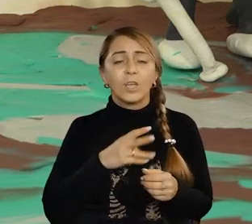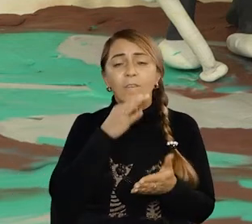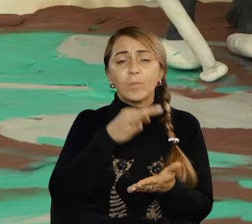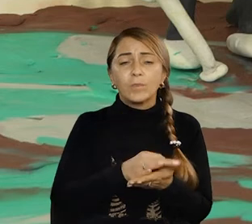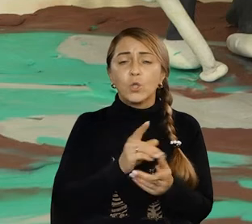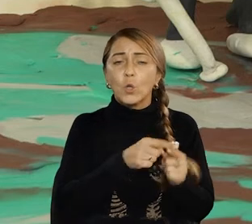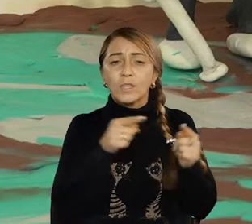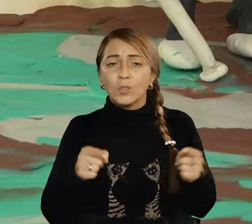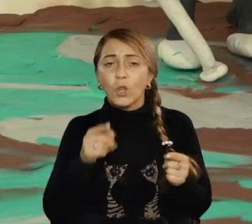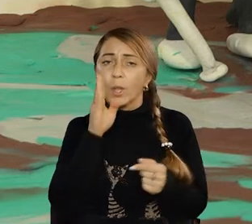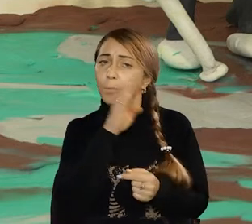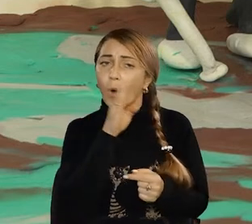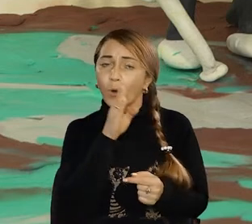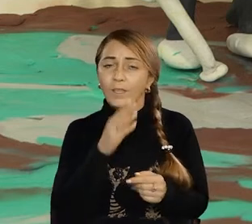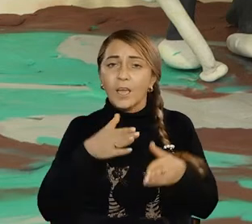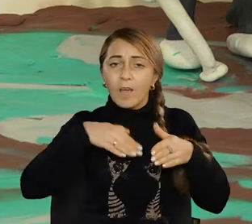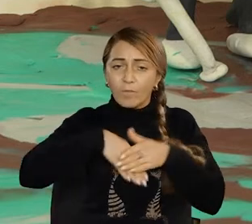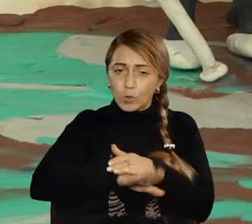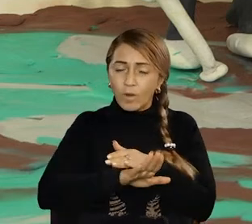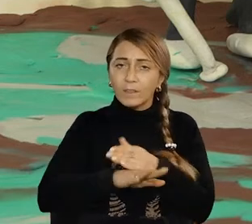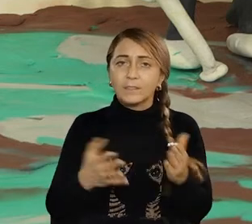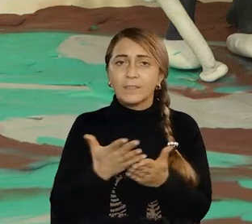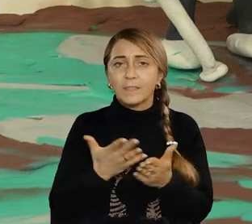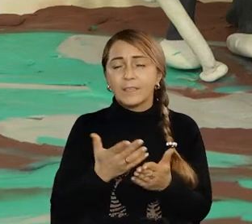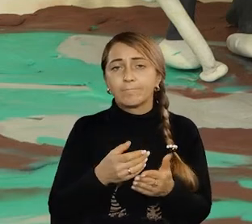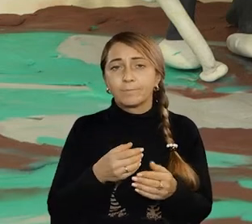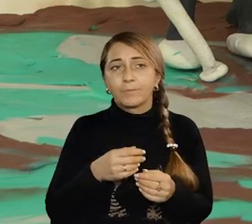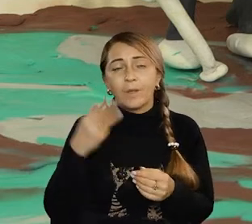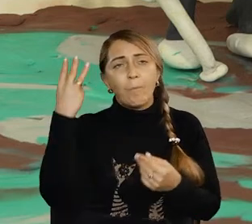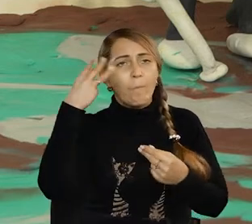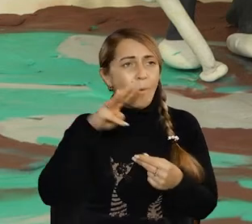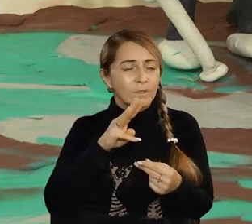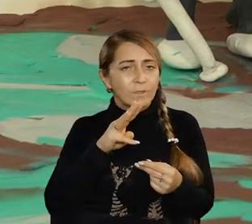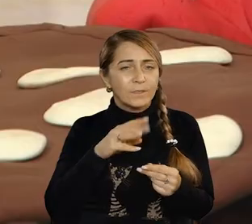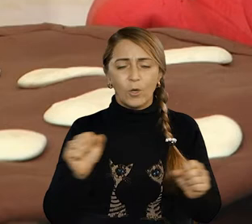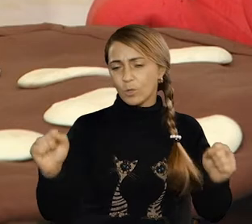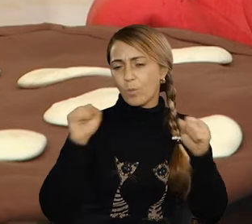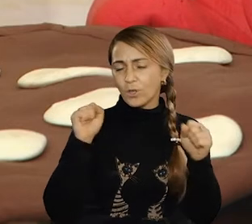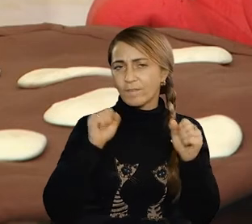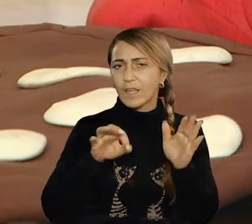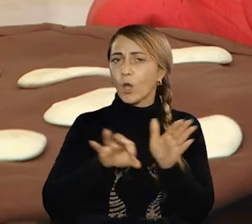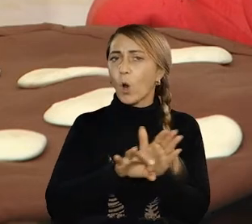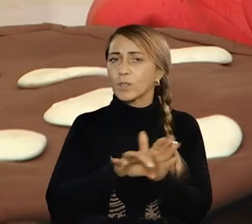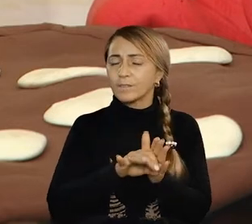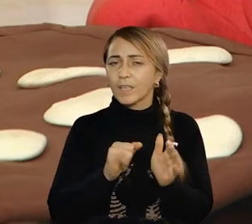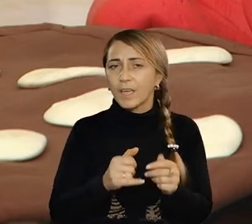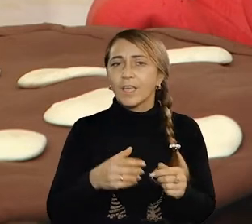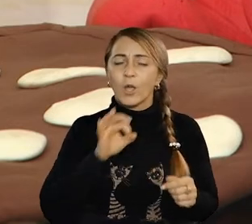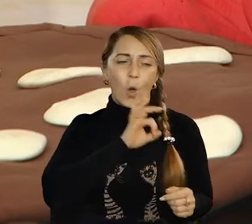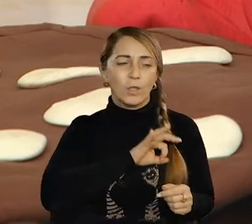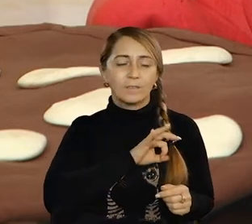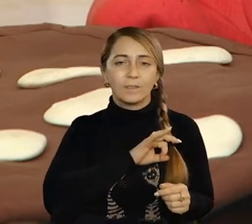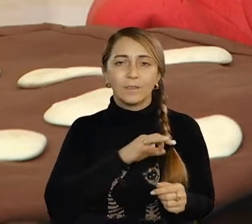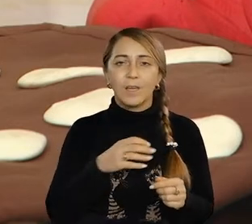сезонної погоди. Взувалася, як усі сучасні модниці, у спортивні кросівки та